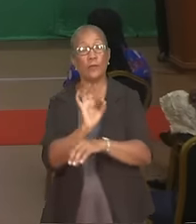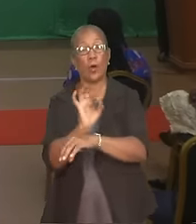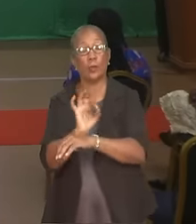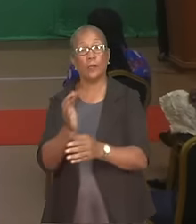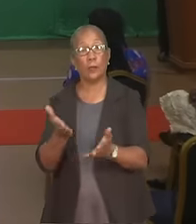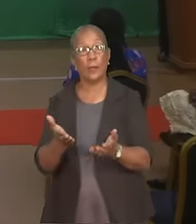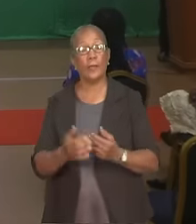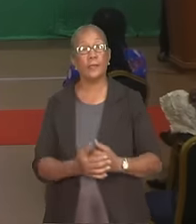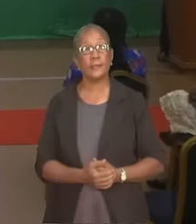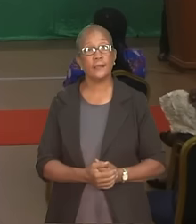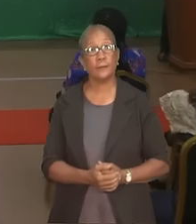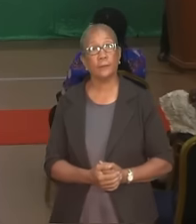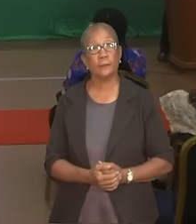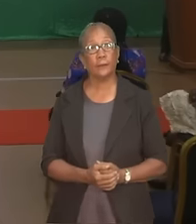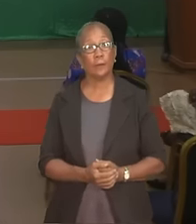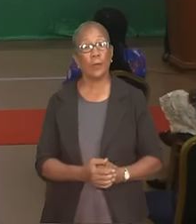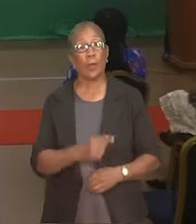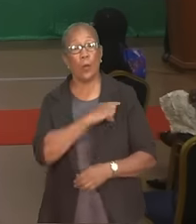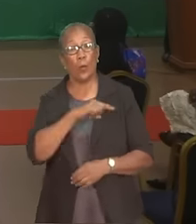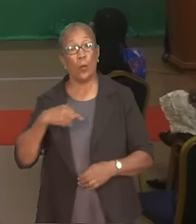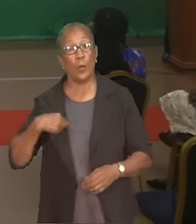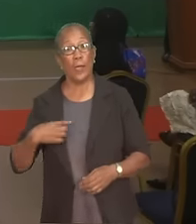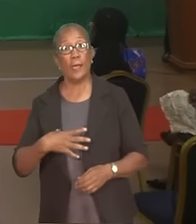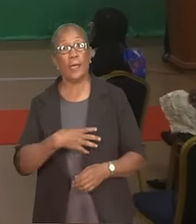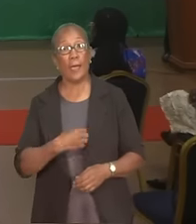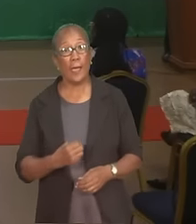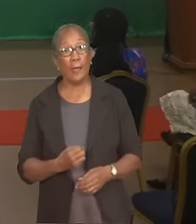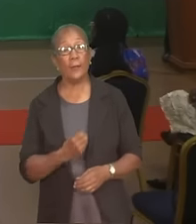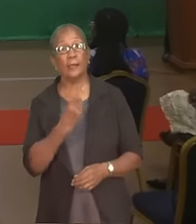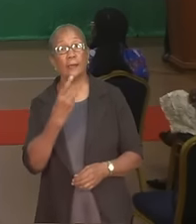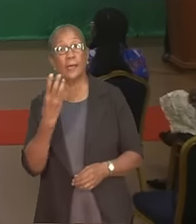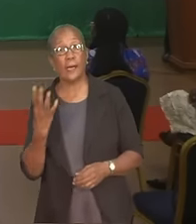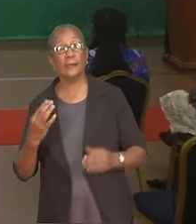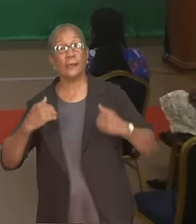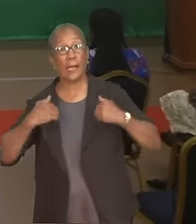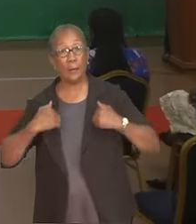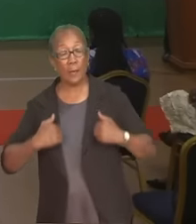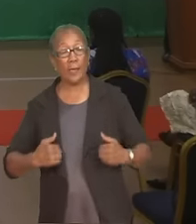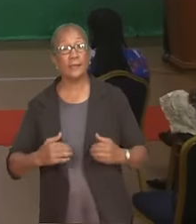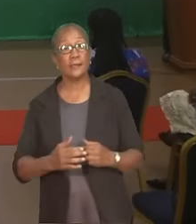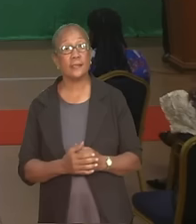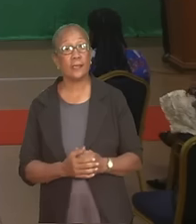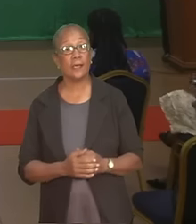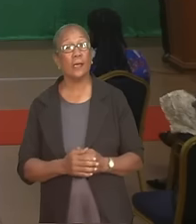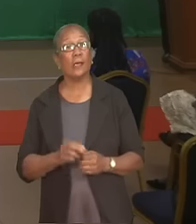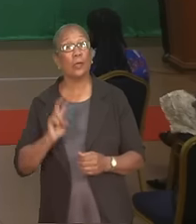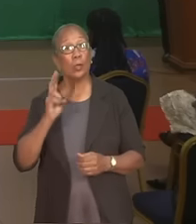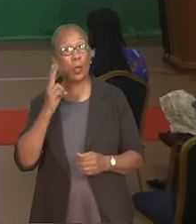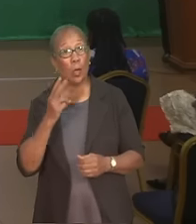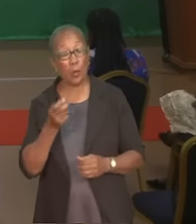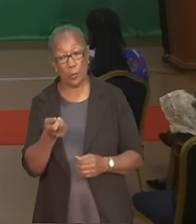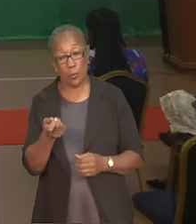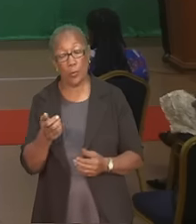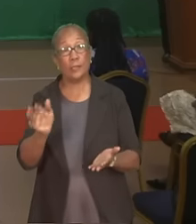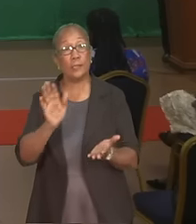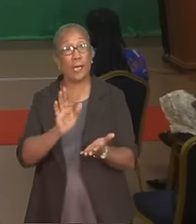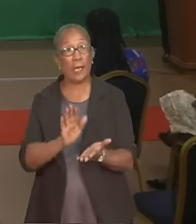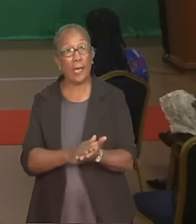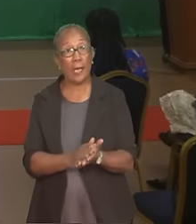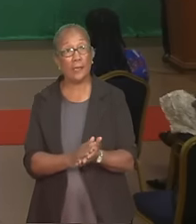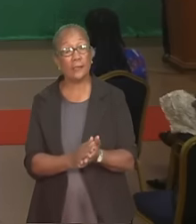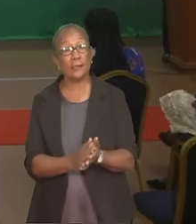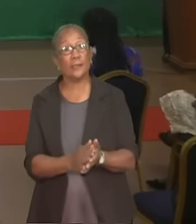Goedemiddag van mijn kant. Wij hebben een aantal mensen inderdaad de salarissen zitten blokkeren